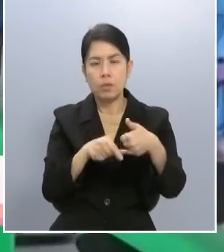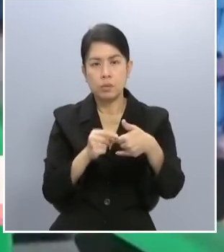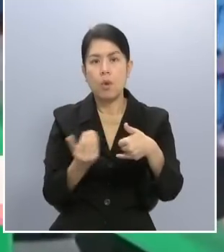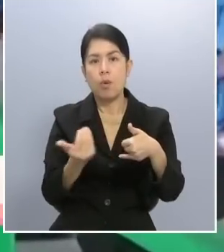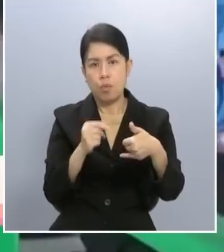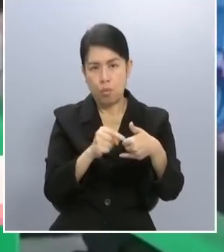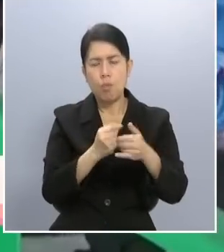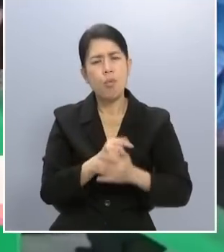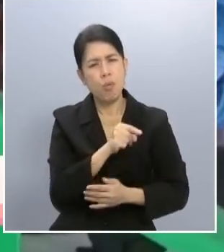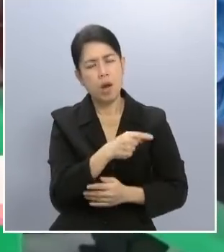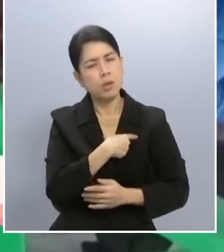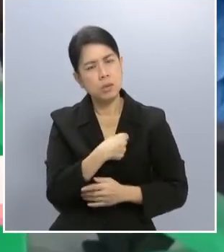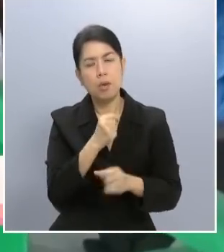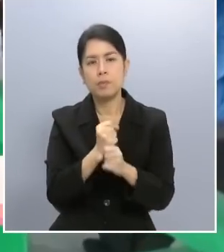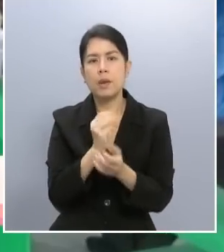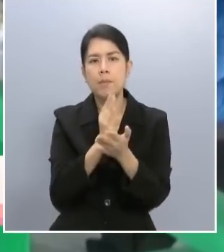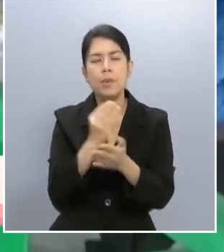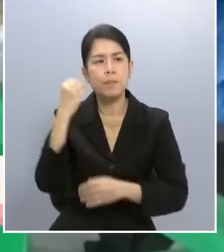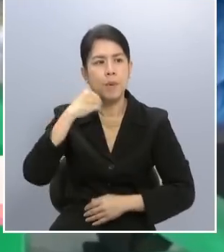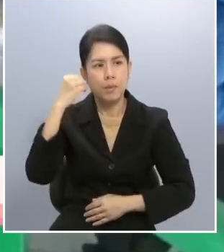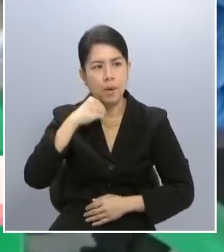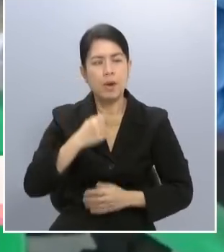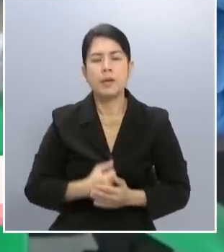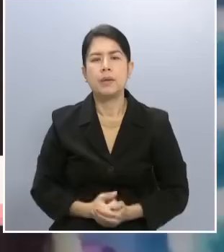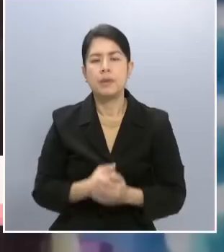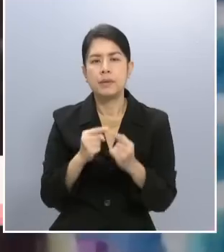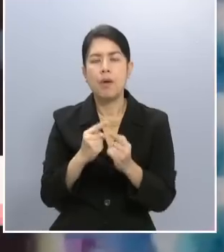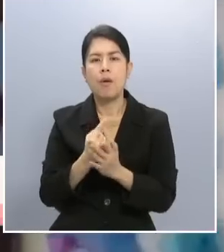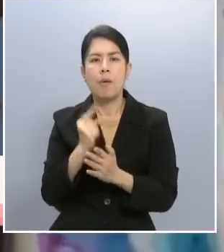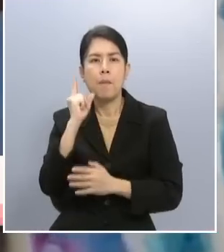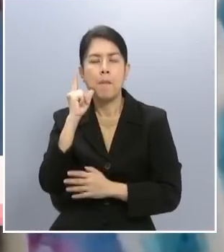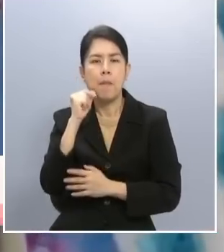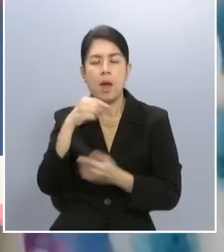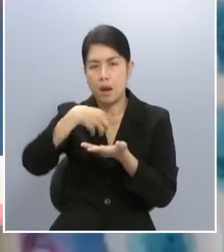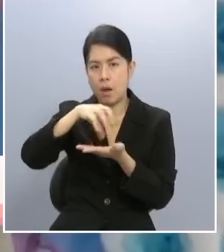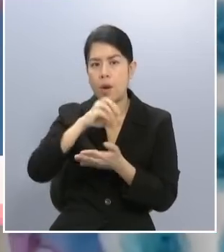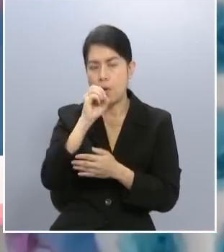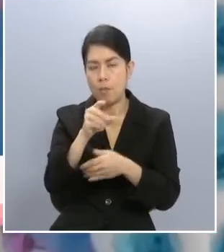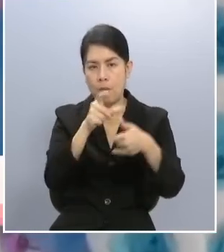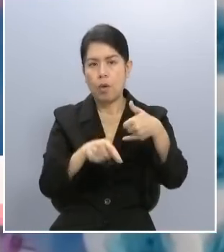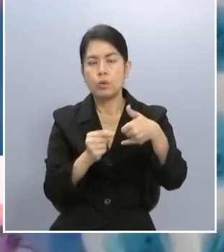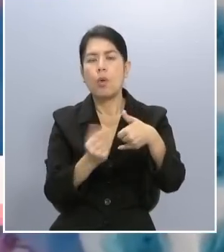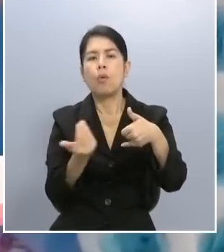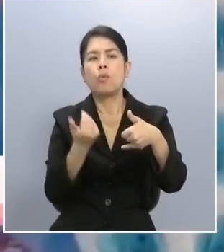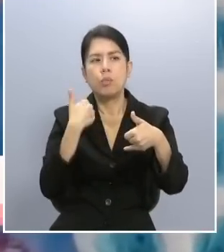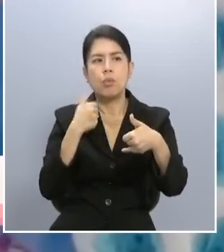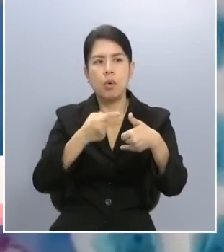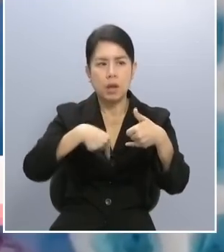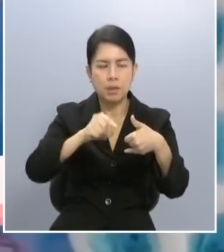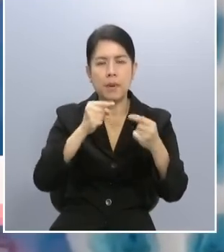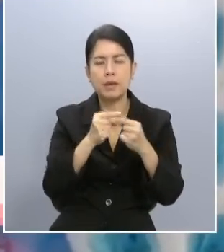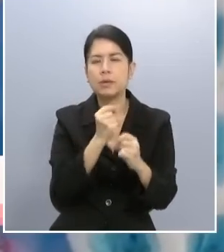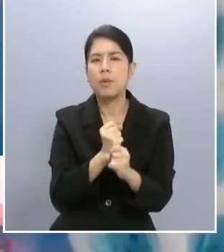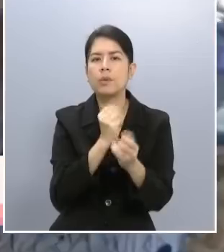ก่อนจะเดินทางเข้ากรุงเทพฯก็มาบอกแม่ว่าจะมาทำบุญบวชนาคที่วัดแห่งนี้แล้วกลายเป็นว่าต้องมาจัดงานศพให้ลูกแทน